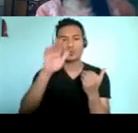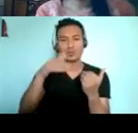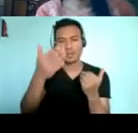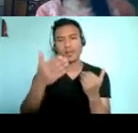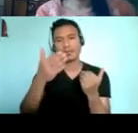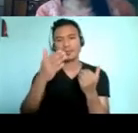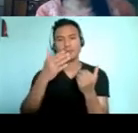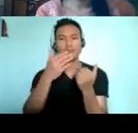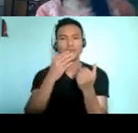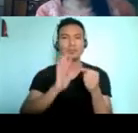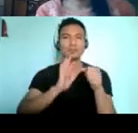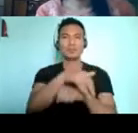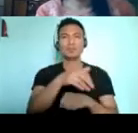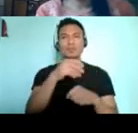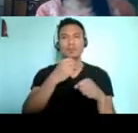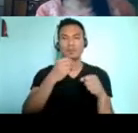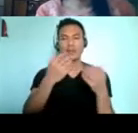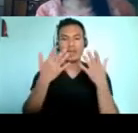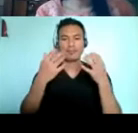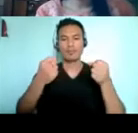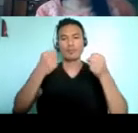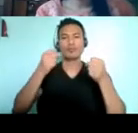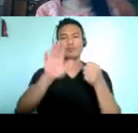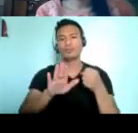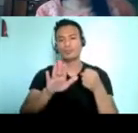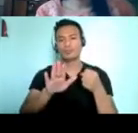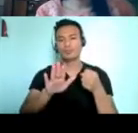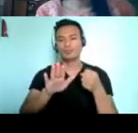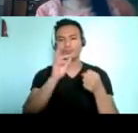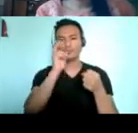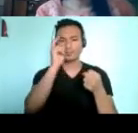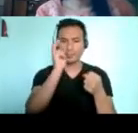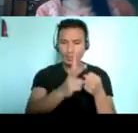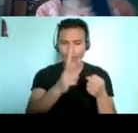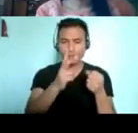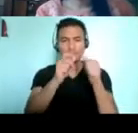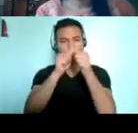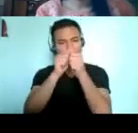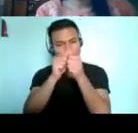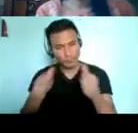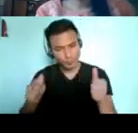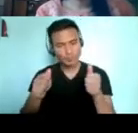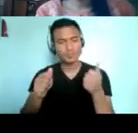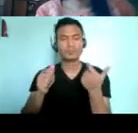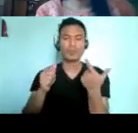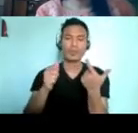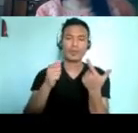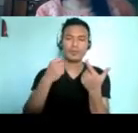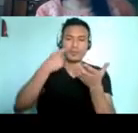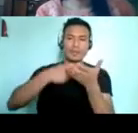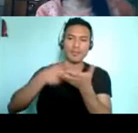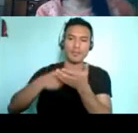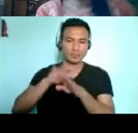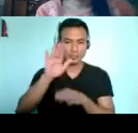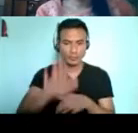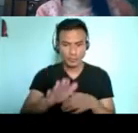किन पितृसत्ता हो नि त, उसको हातमा पावर छ होइन, अनि उसैको अनुसारको के भइरहेको छ त, रुलहरू छ,